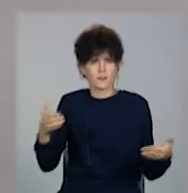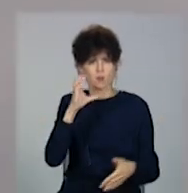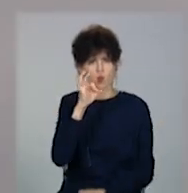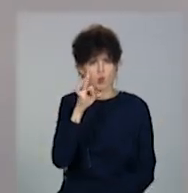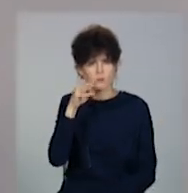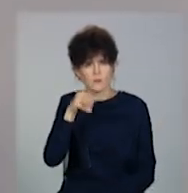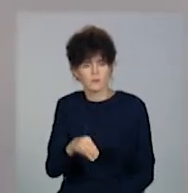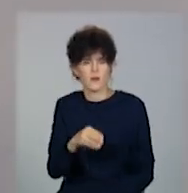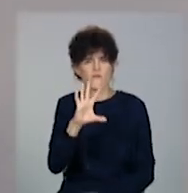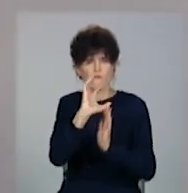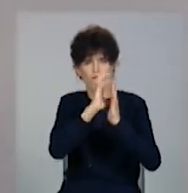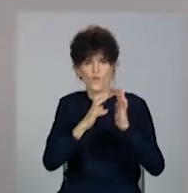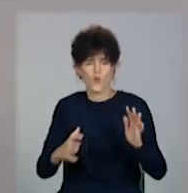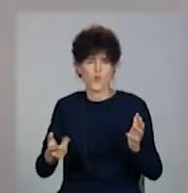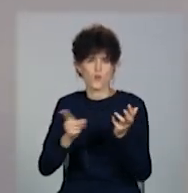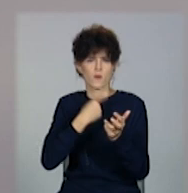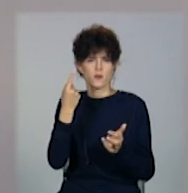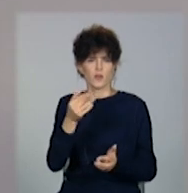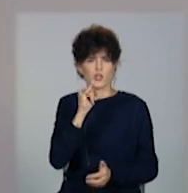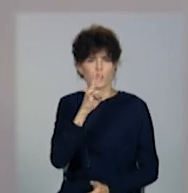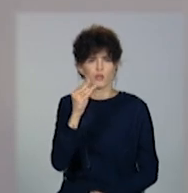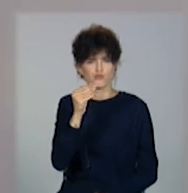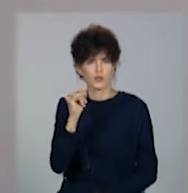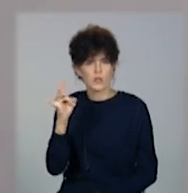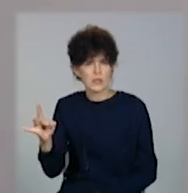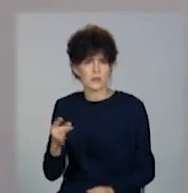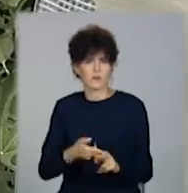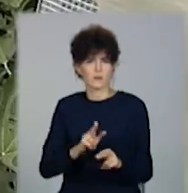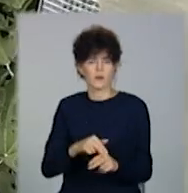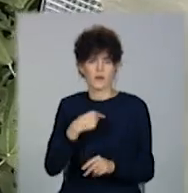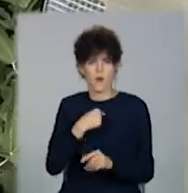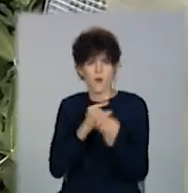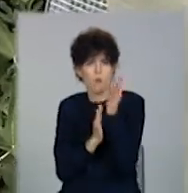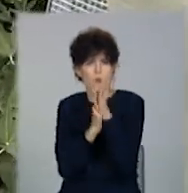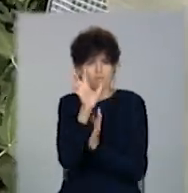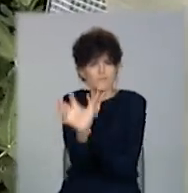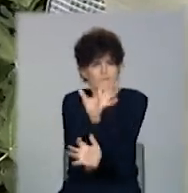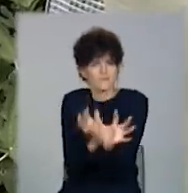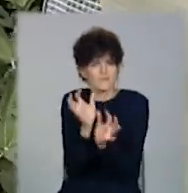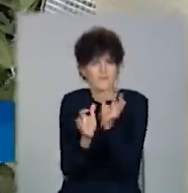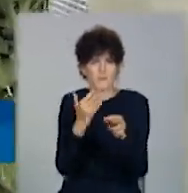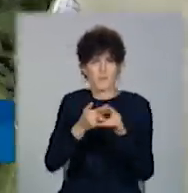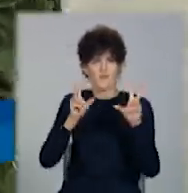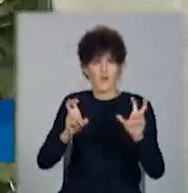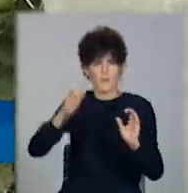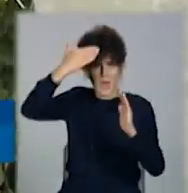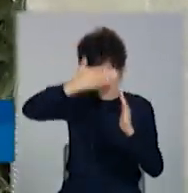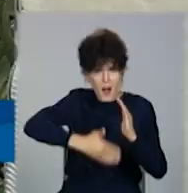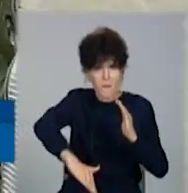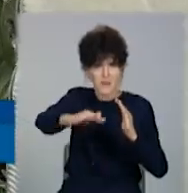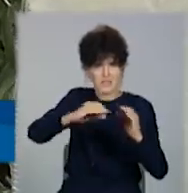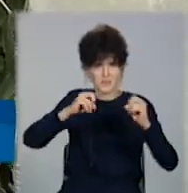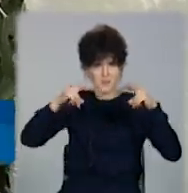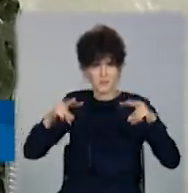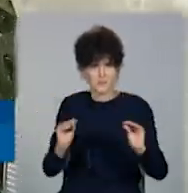найбільша гордість – інжир, який уже третій рік плодоносить. У мене він росте в такій ямі, яма глибиною